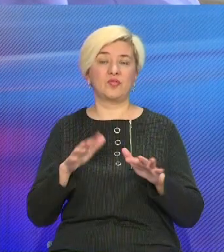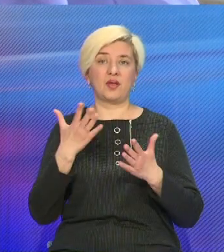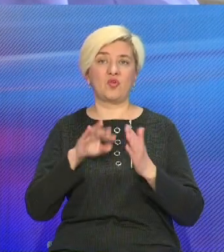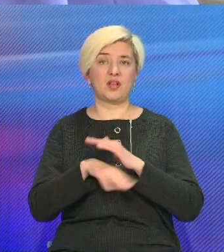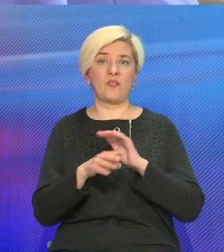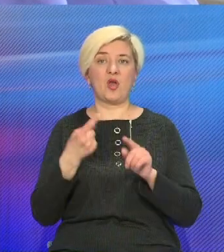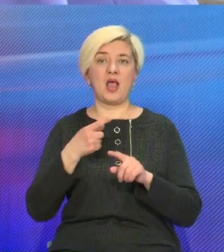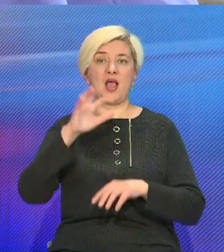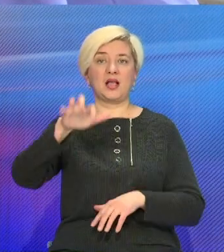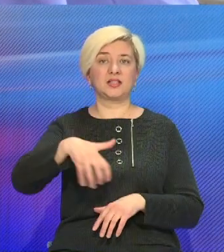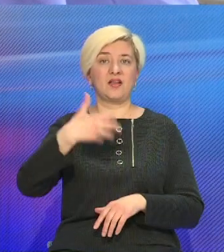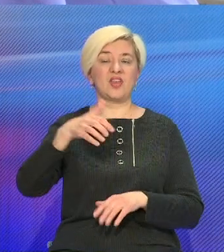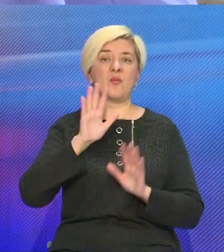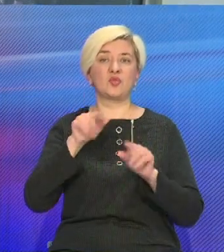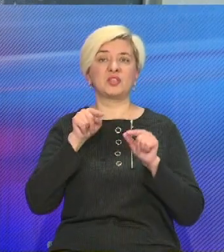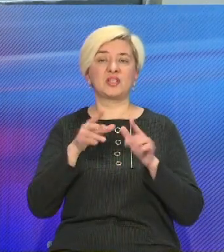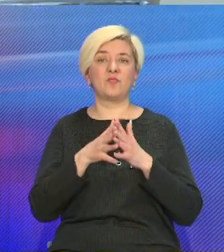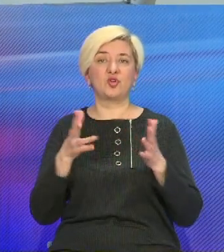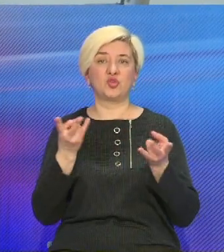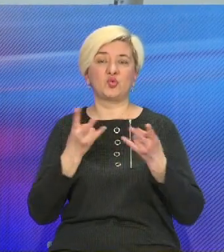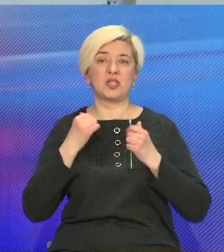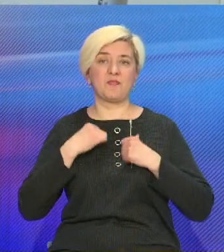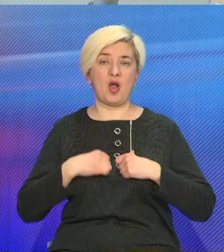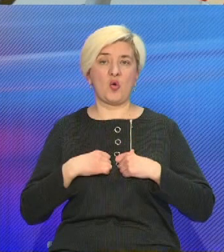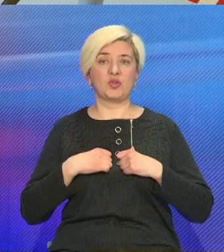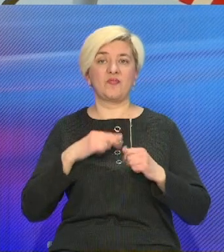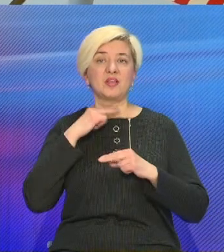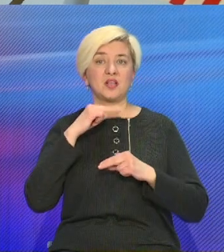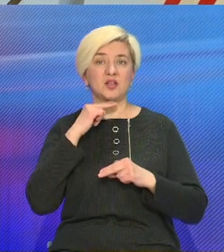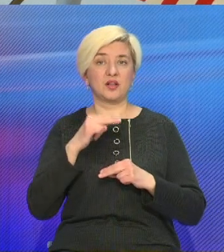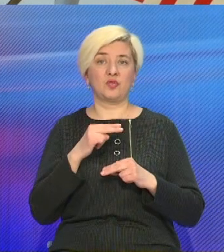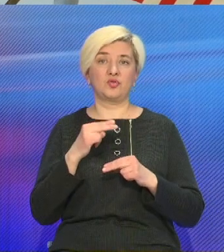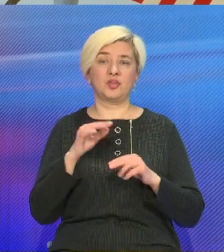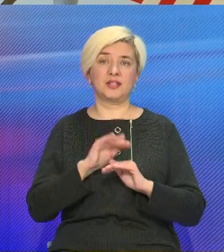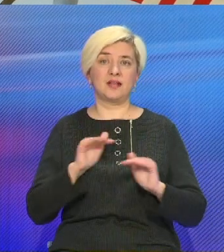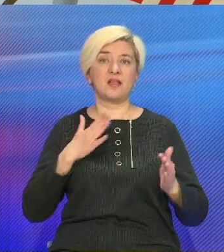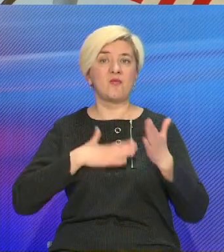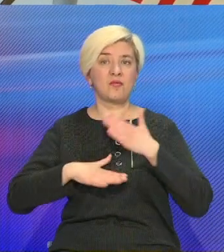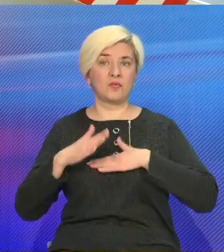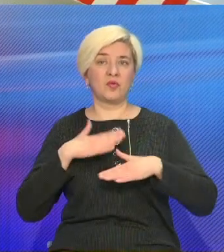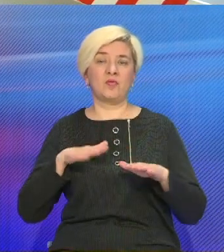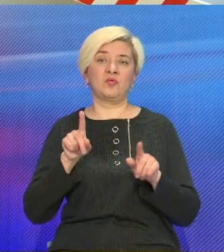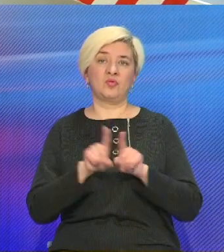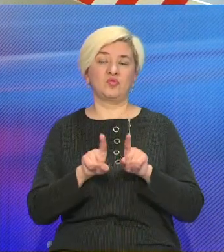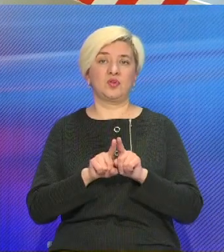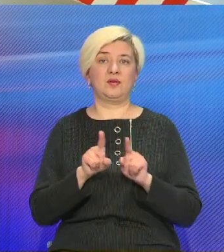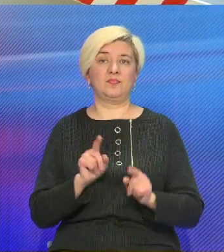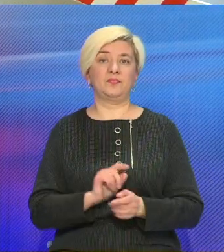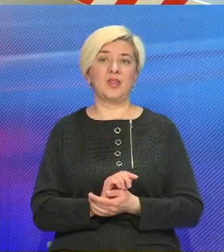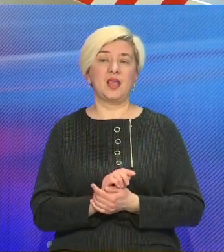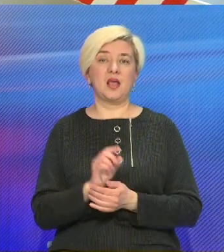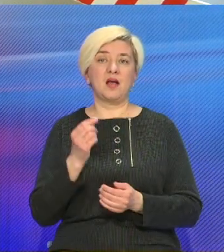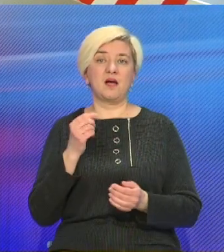– экскаватор. И пусть здесь больше нужны спокойствие и сосредоточенность, удовольствие дети получают не меньше, чем в любой другой локации. К